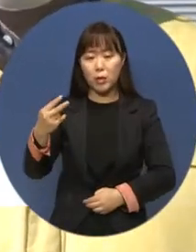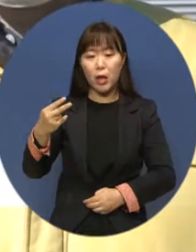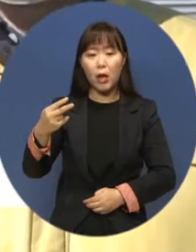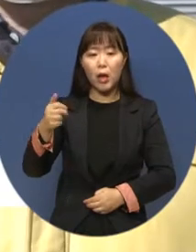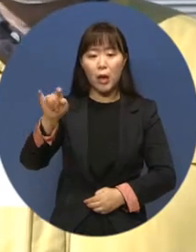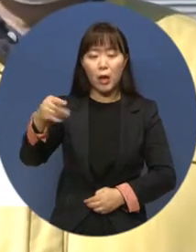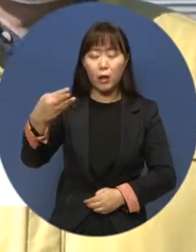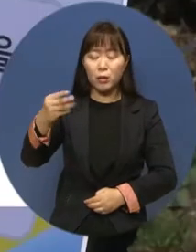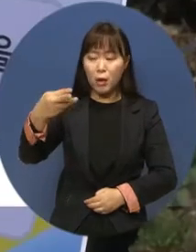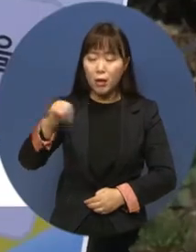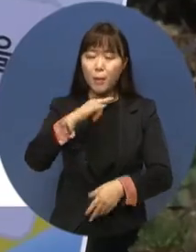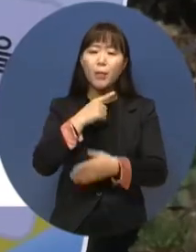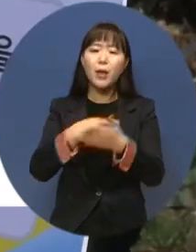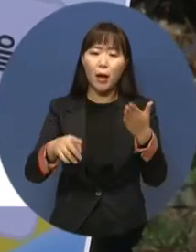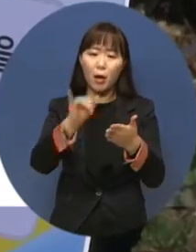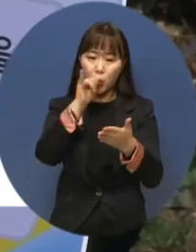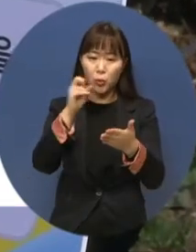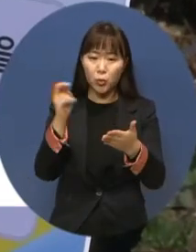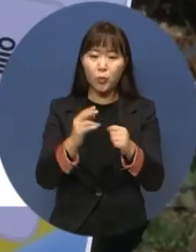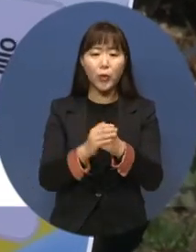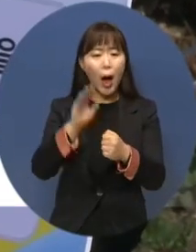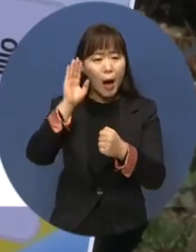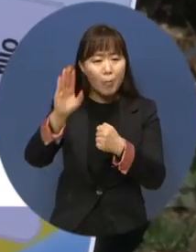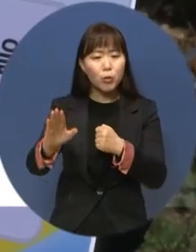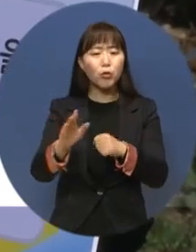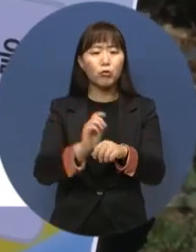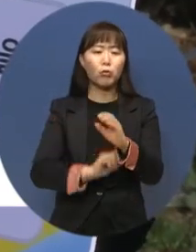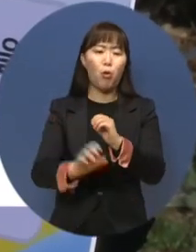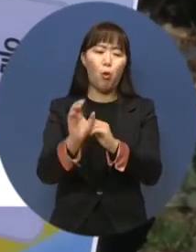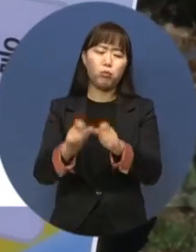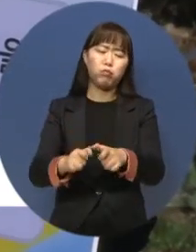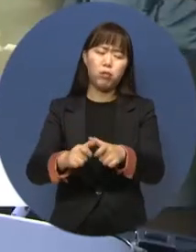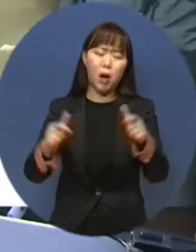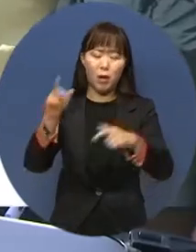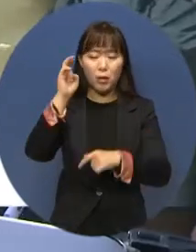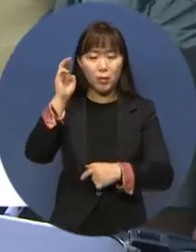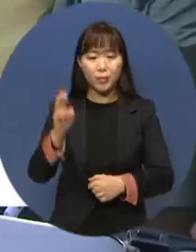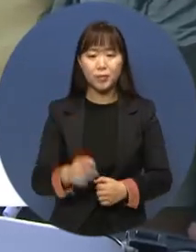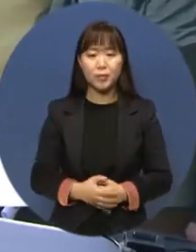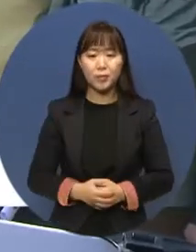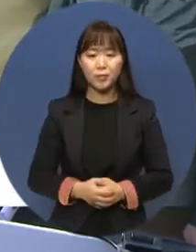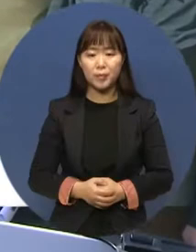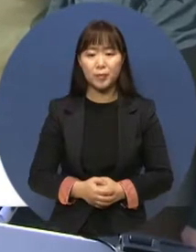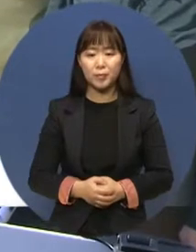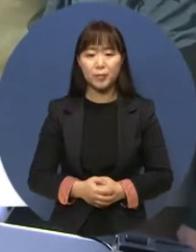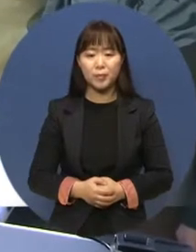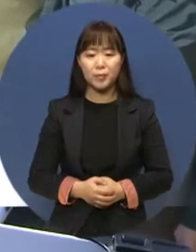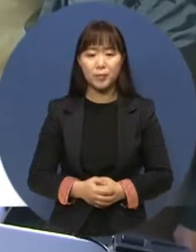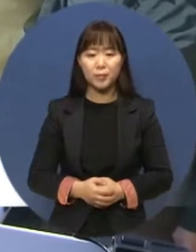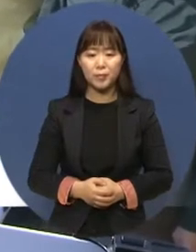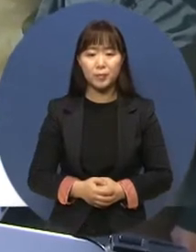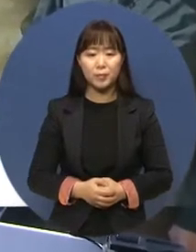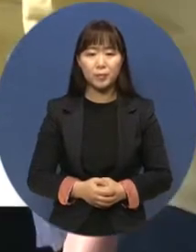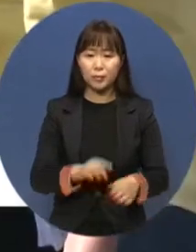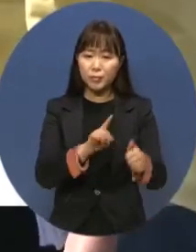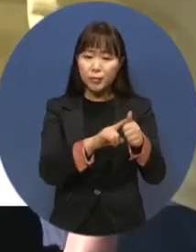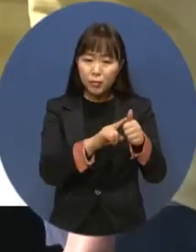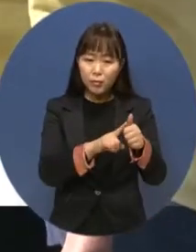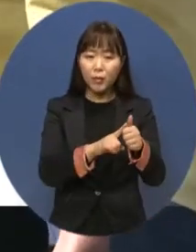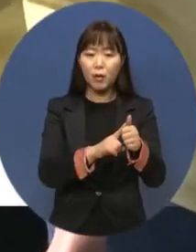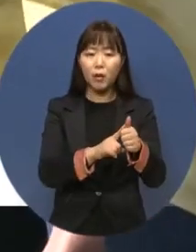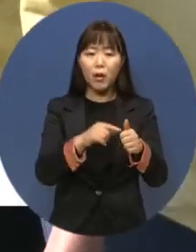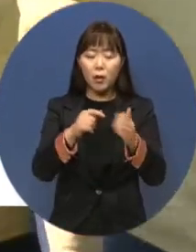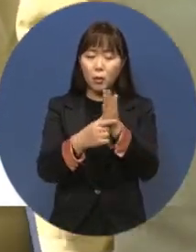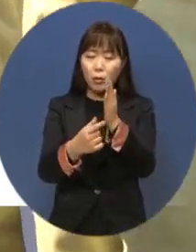틀에서 피해가 집계됐고 앞으로 p 의 규모는 더욱 늘어날 전망입니다 김 지사는 녹차는